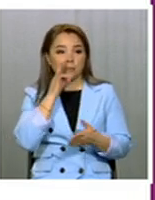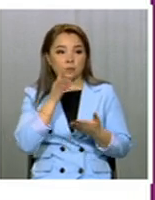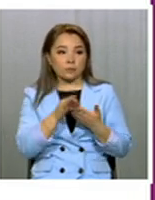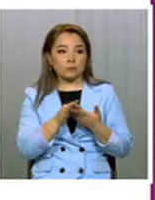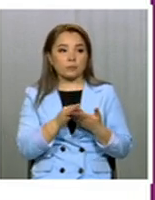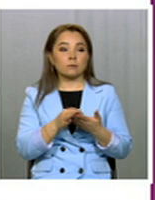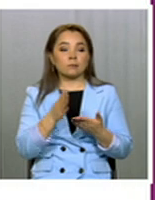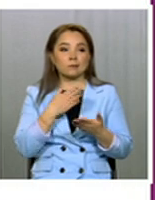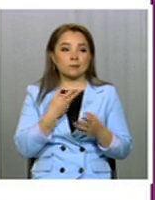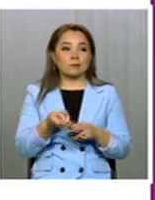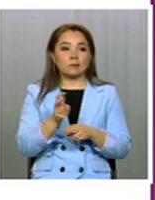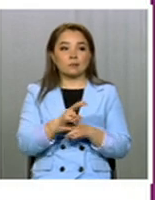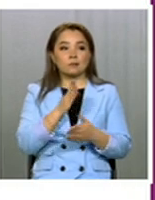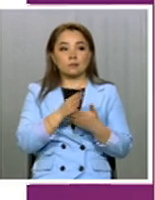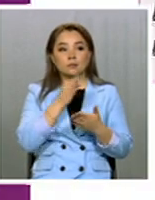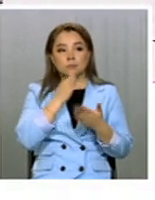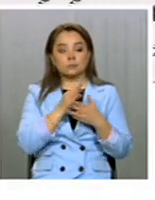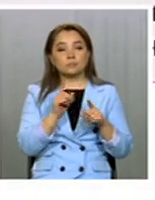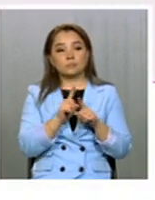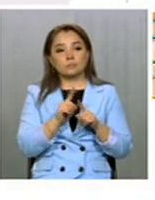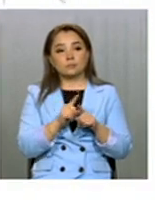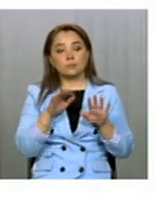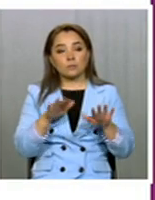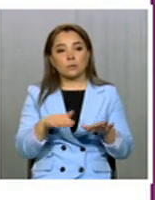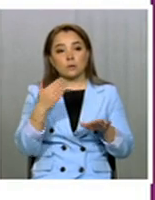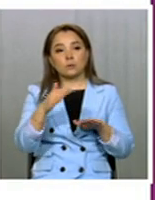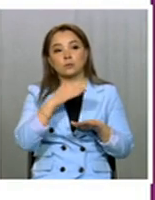Басына шық, кәне мына төбенің.